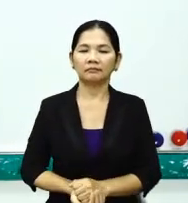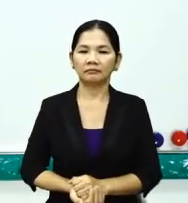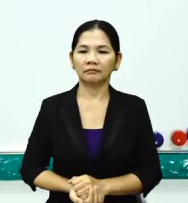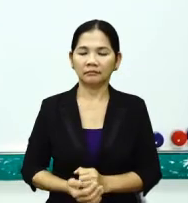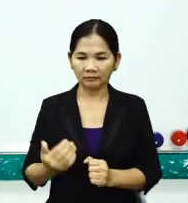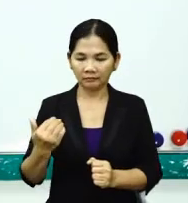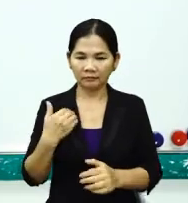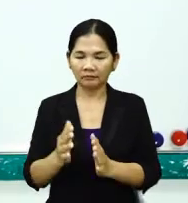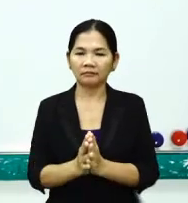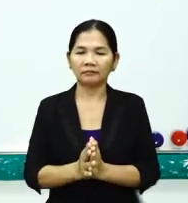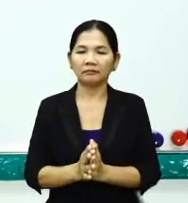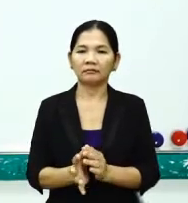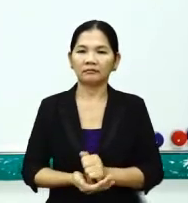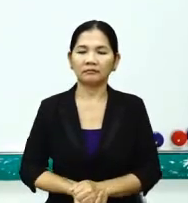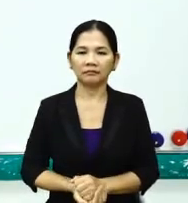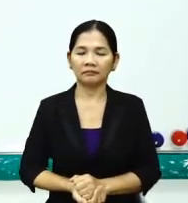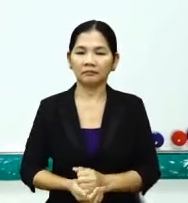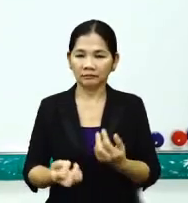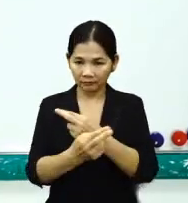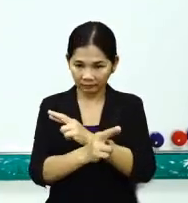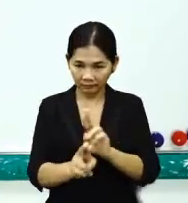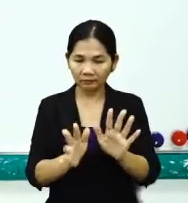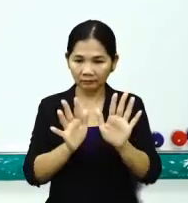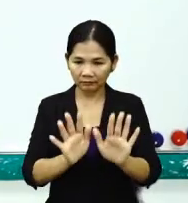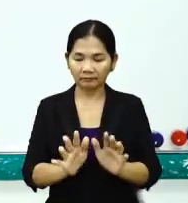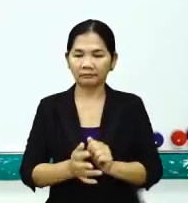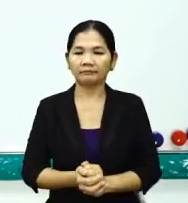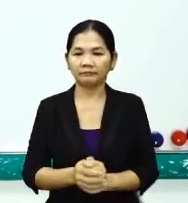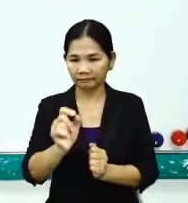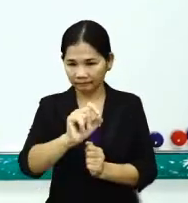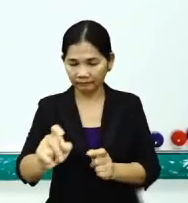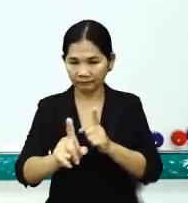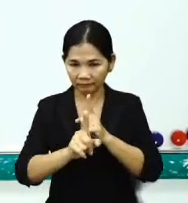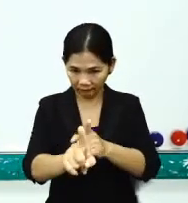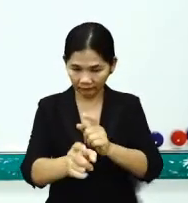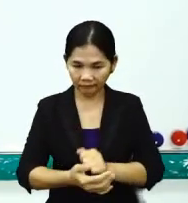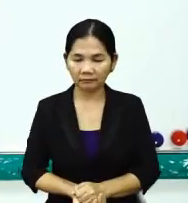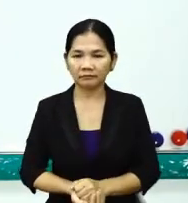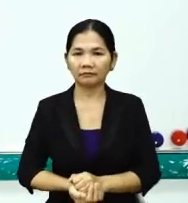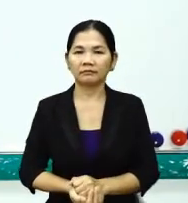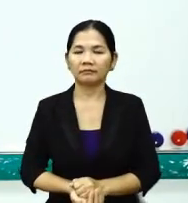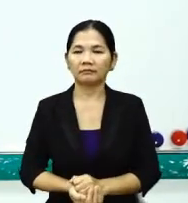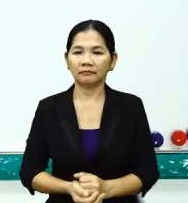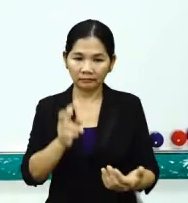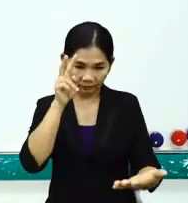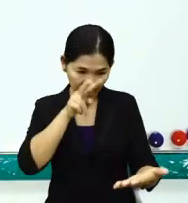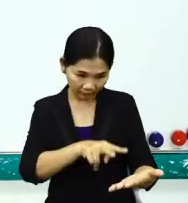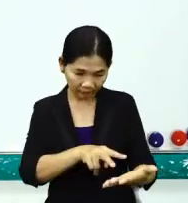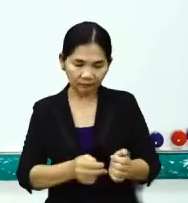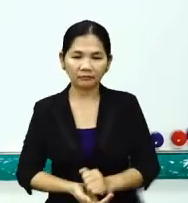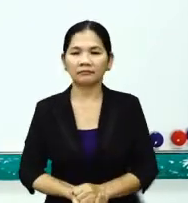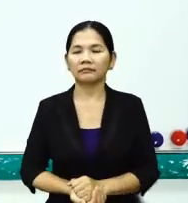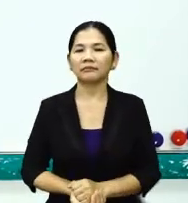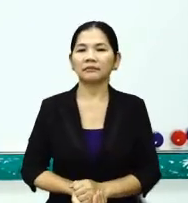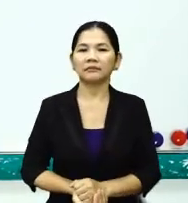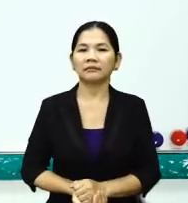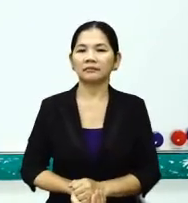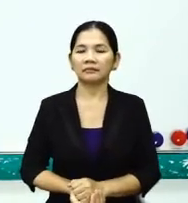chẳng con triêm lại cả nạn nạ con nế. Chẳng sao xe tạm ăn cứ. Sao xe tạm ăn trụt bình nợ nạ con.